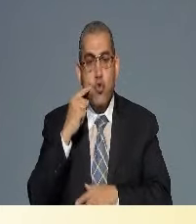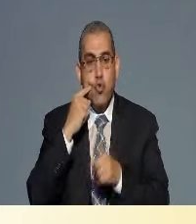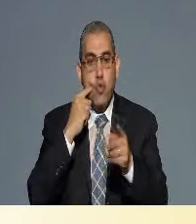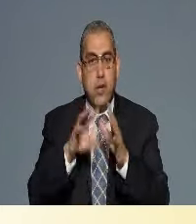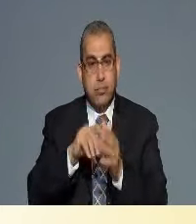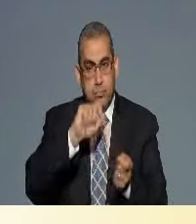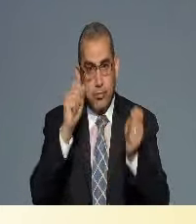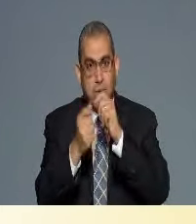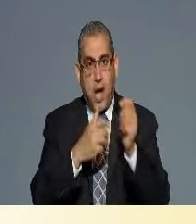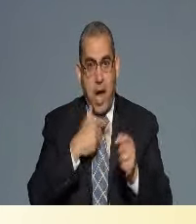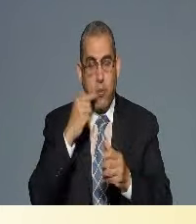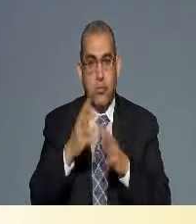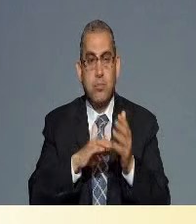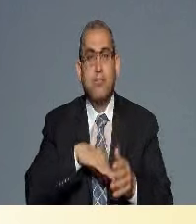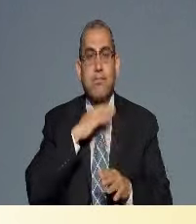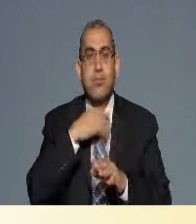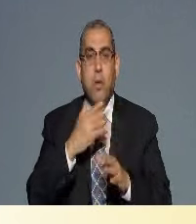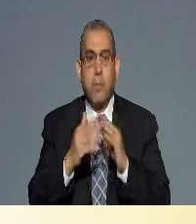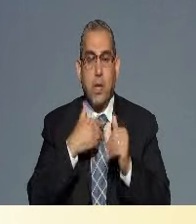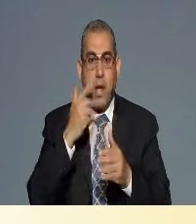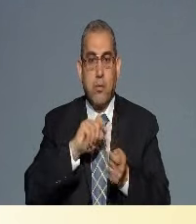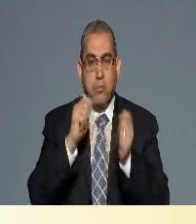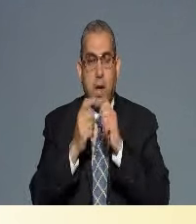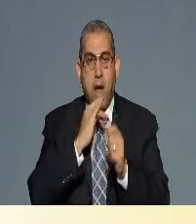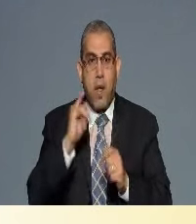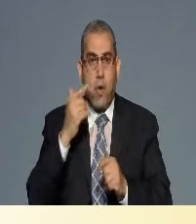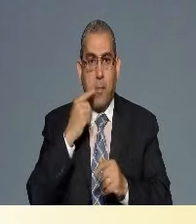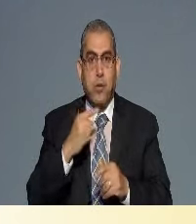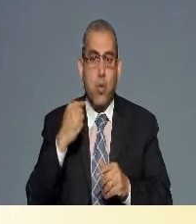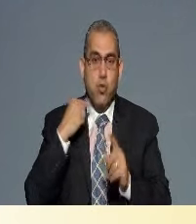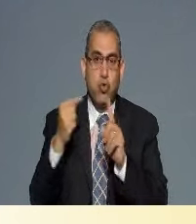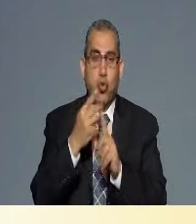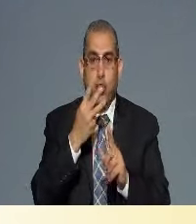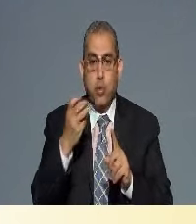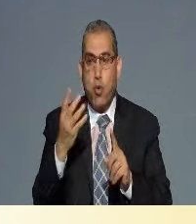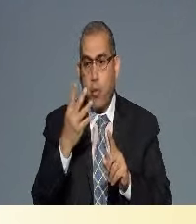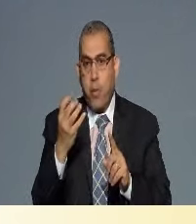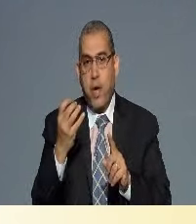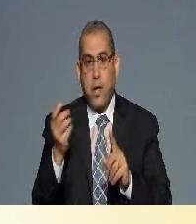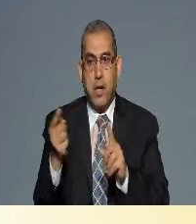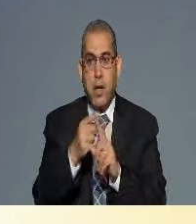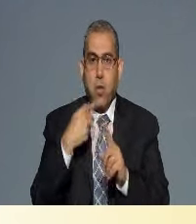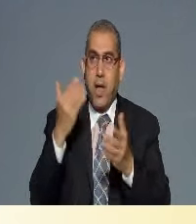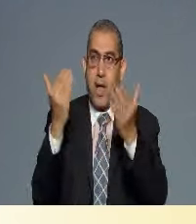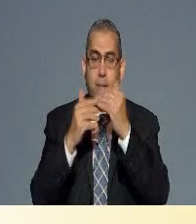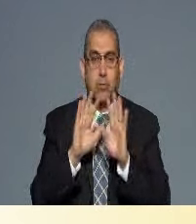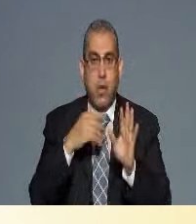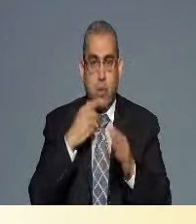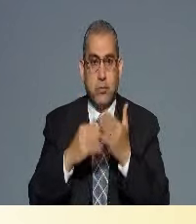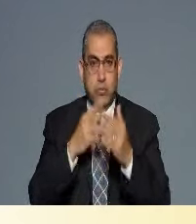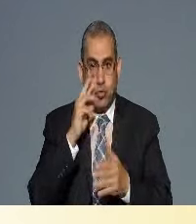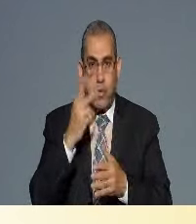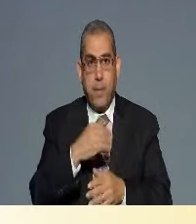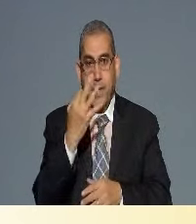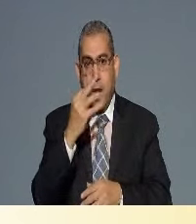نصل للاكتفاء الذاتي، لان احنا العجز دائما بيصل من 600 ل 400 وهو متردد يعني. فامام 3.7 من